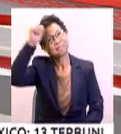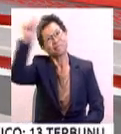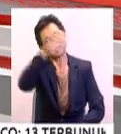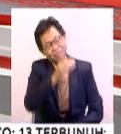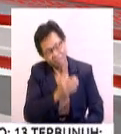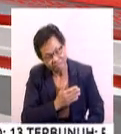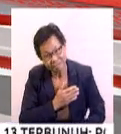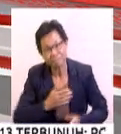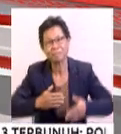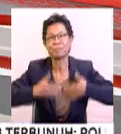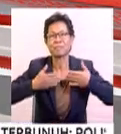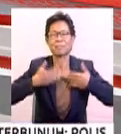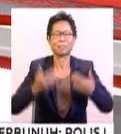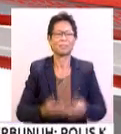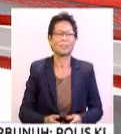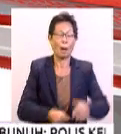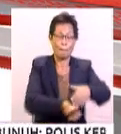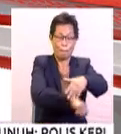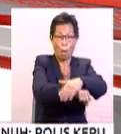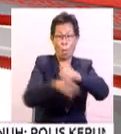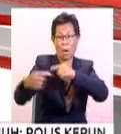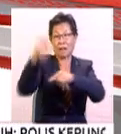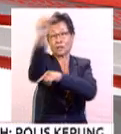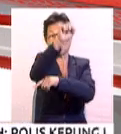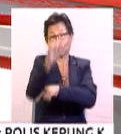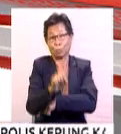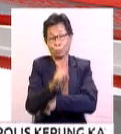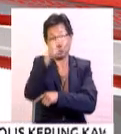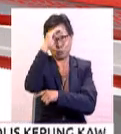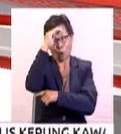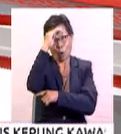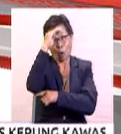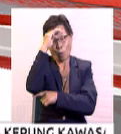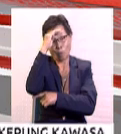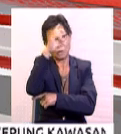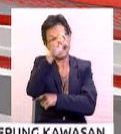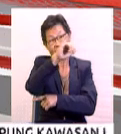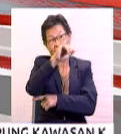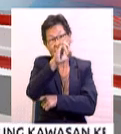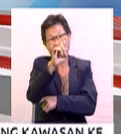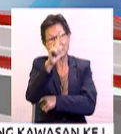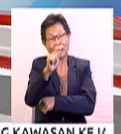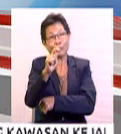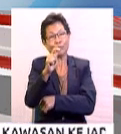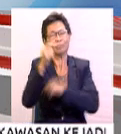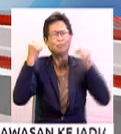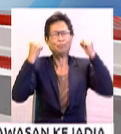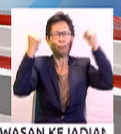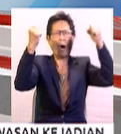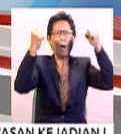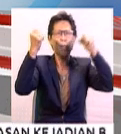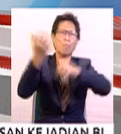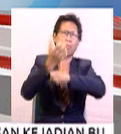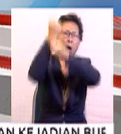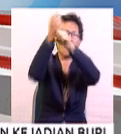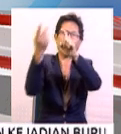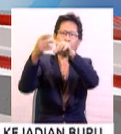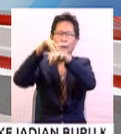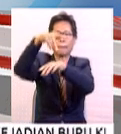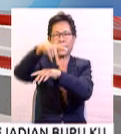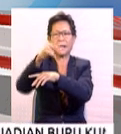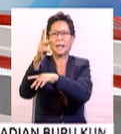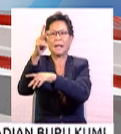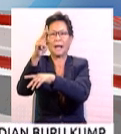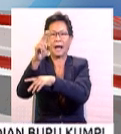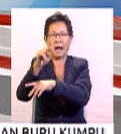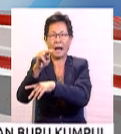Assalamualaikum dan salam sejahtera. Bola sepak Liga Super Johor Darul Takzim JDT berjaya membalas kekalahan kepada PKNS FC